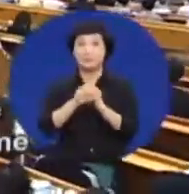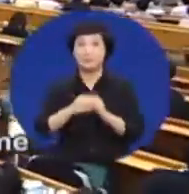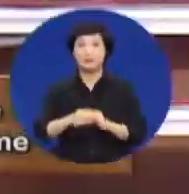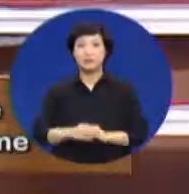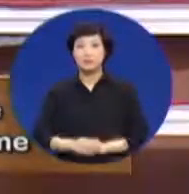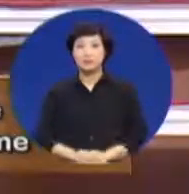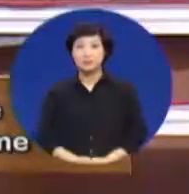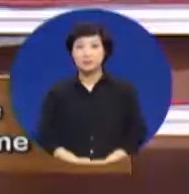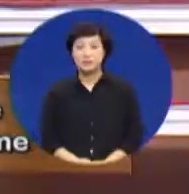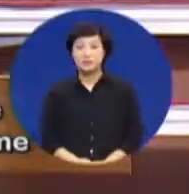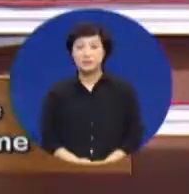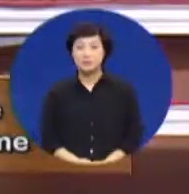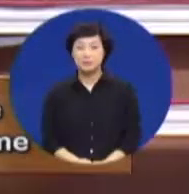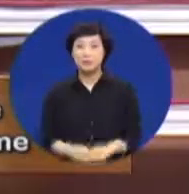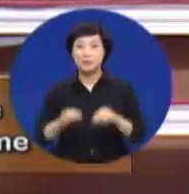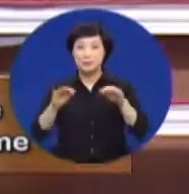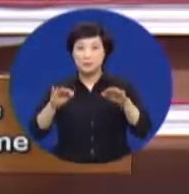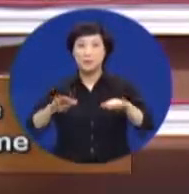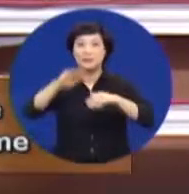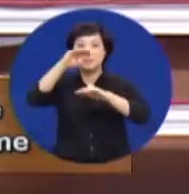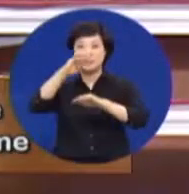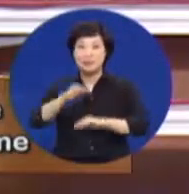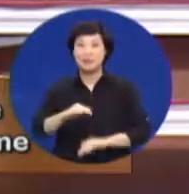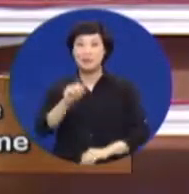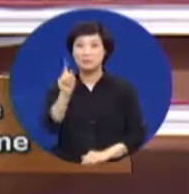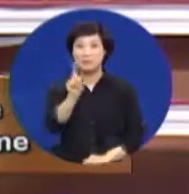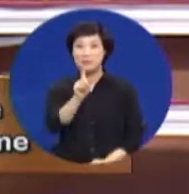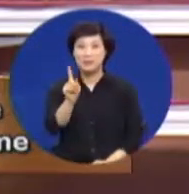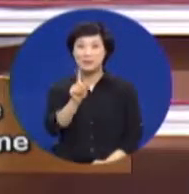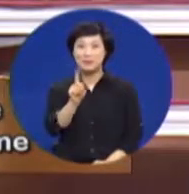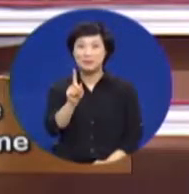아멘. 본문은